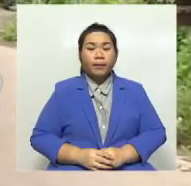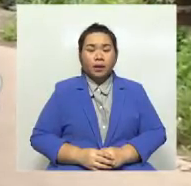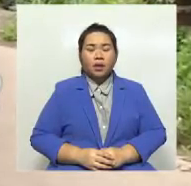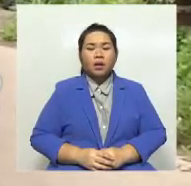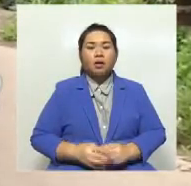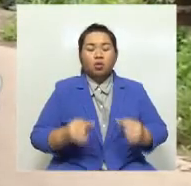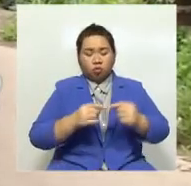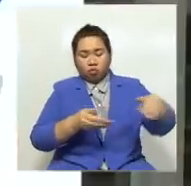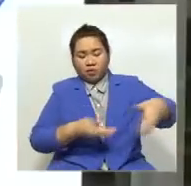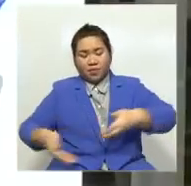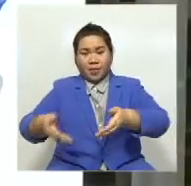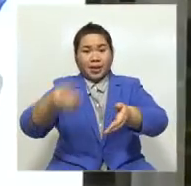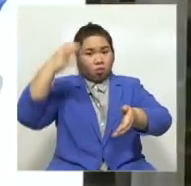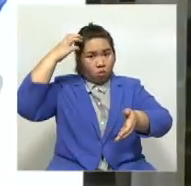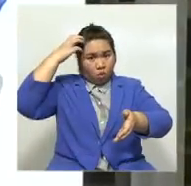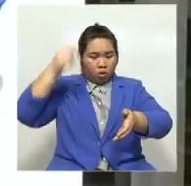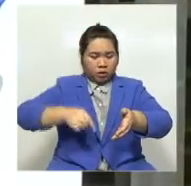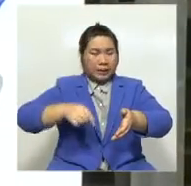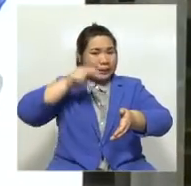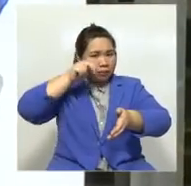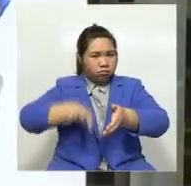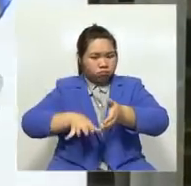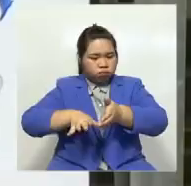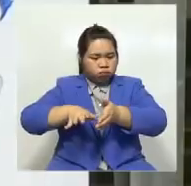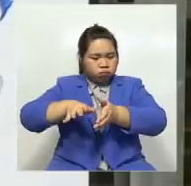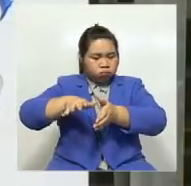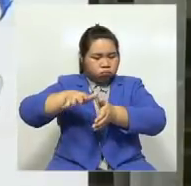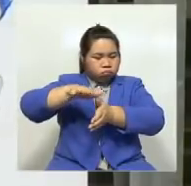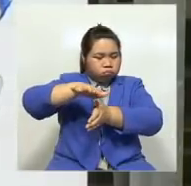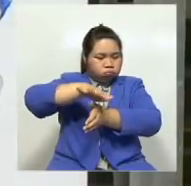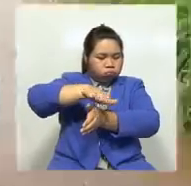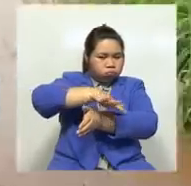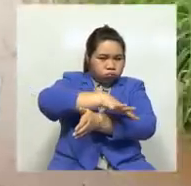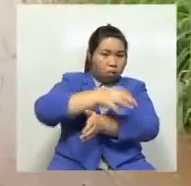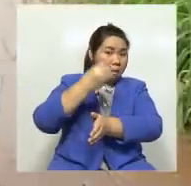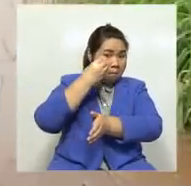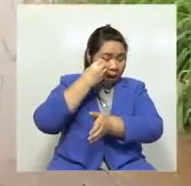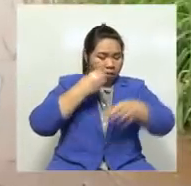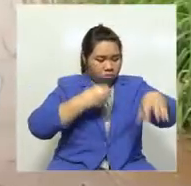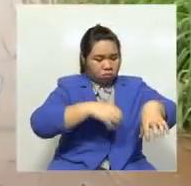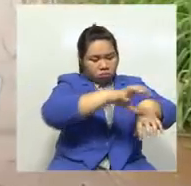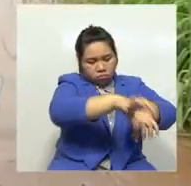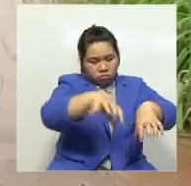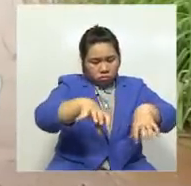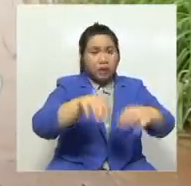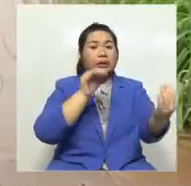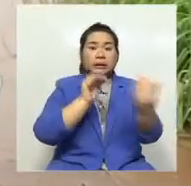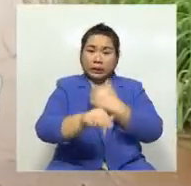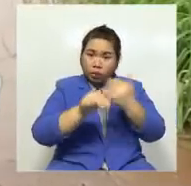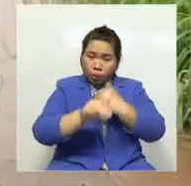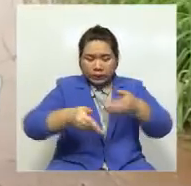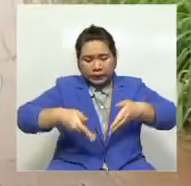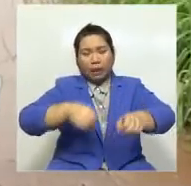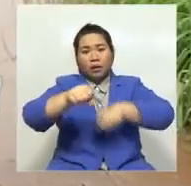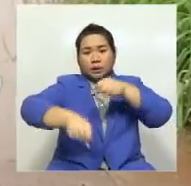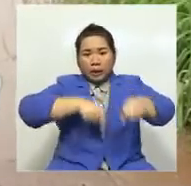น้ำจากแม่น้ำโขงค่ะล้นตลิ่งเข้าท่วมบ้านเรือนของชาวบ้านถนนและเส้นทางจักรยานในบ้านธาตุพนม